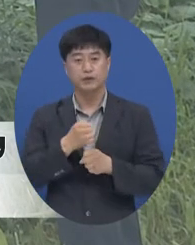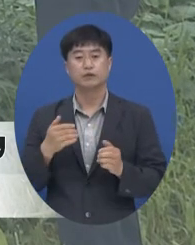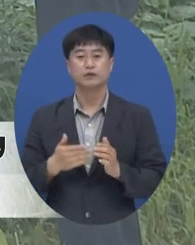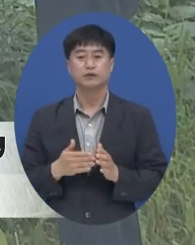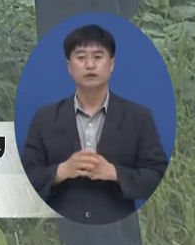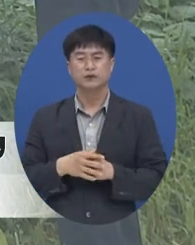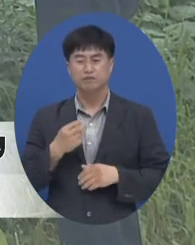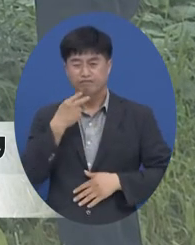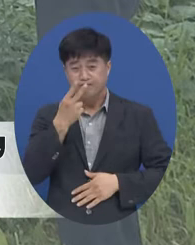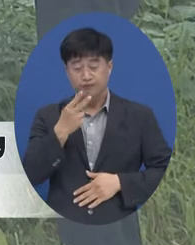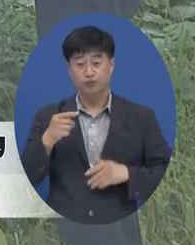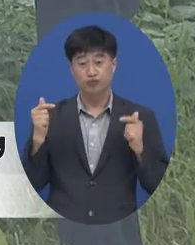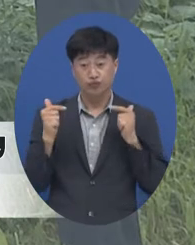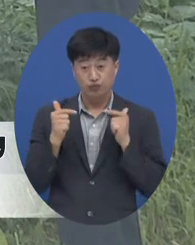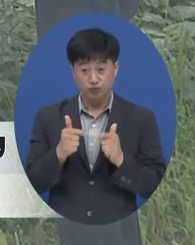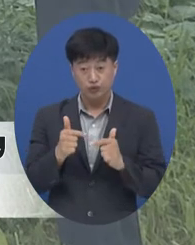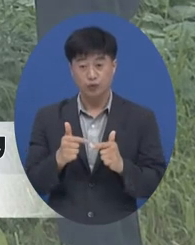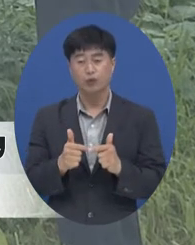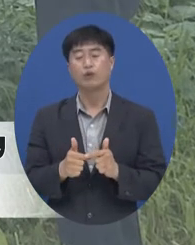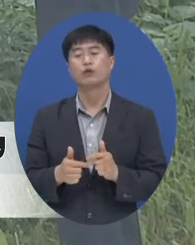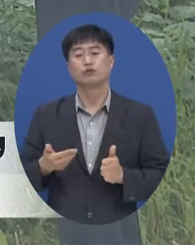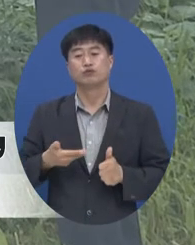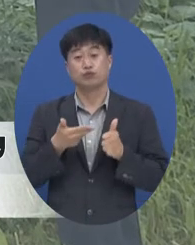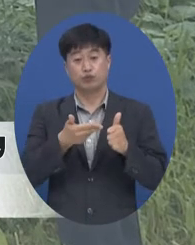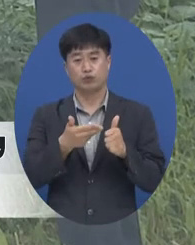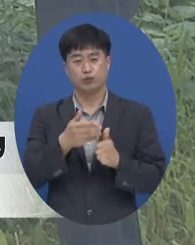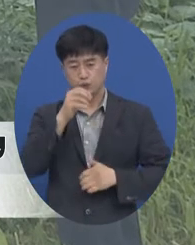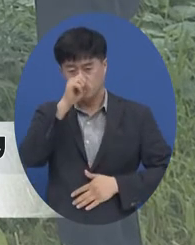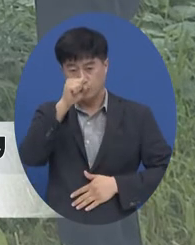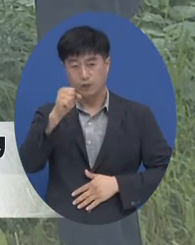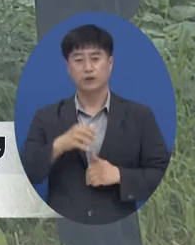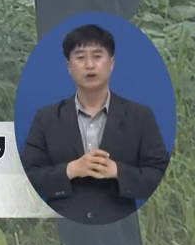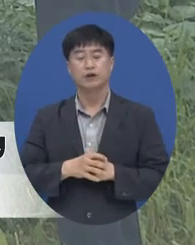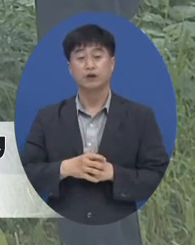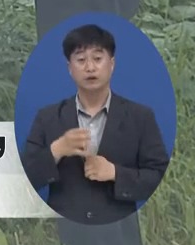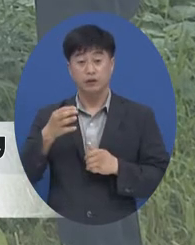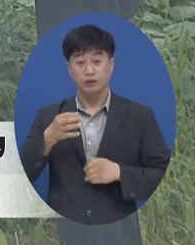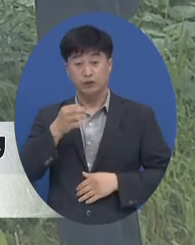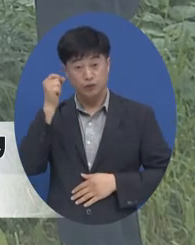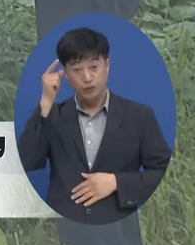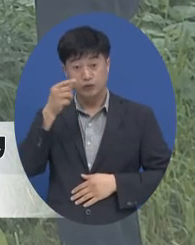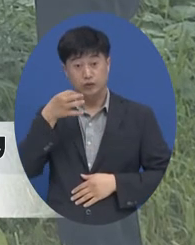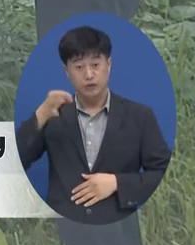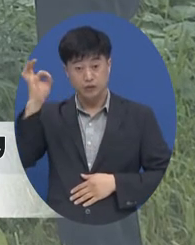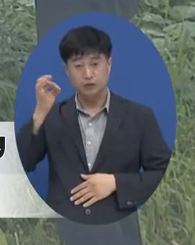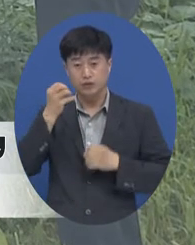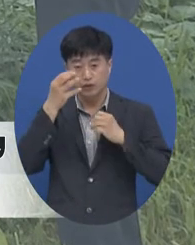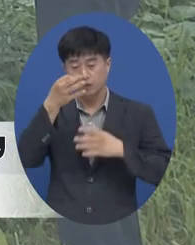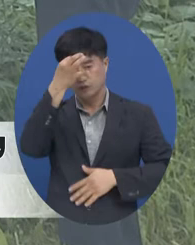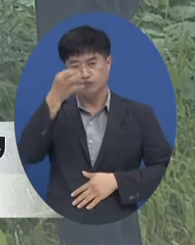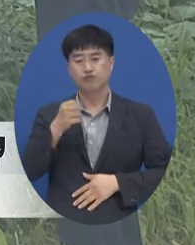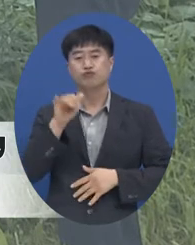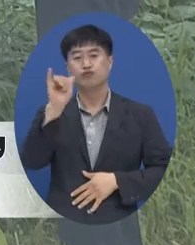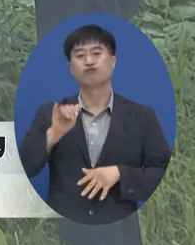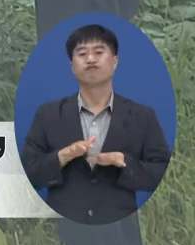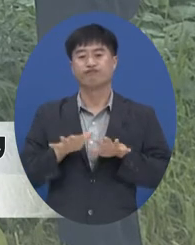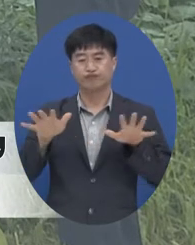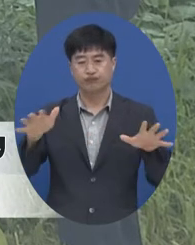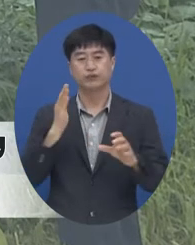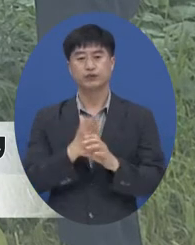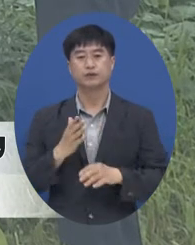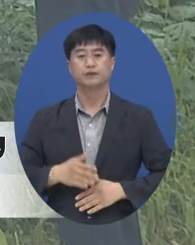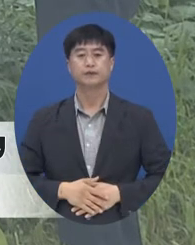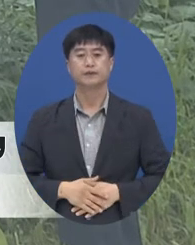작물 생육에도 도움을 줘 농가들의 호응을 얻고 있는데요. 우수성을 인정받은 신기술이 전국으로 확산되고 있습니다.